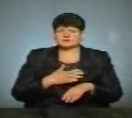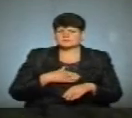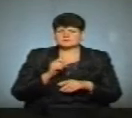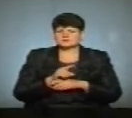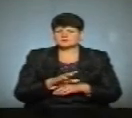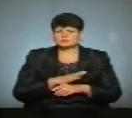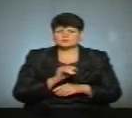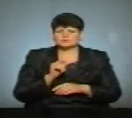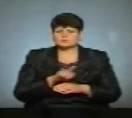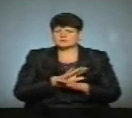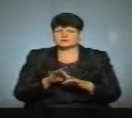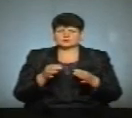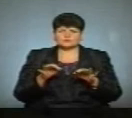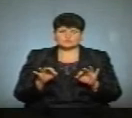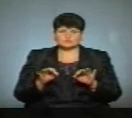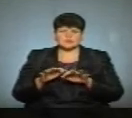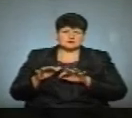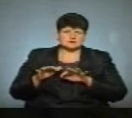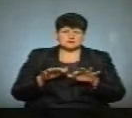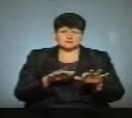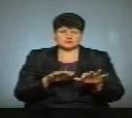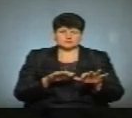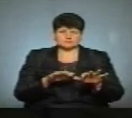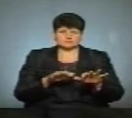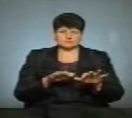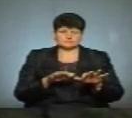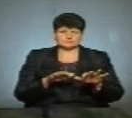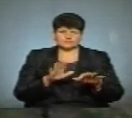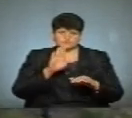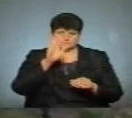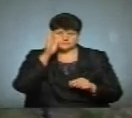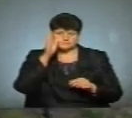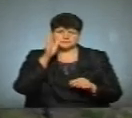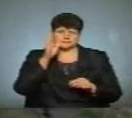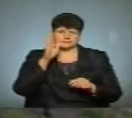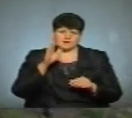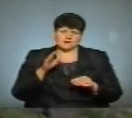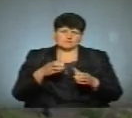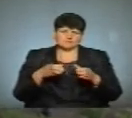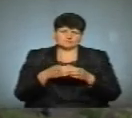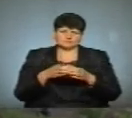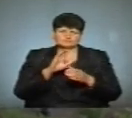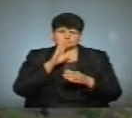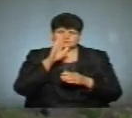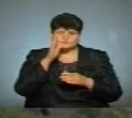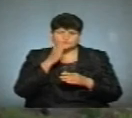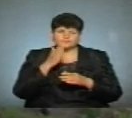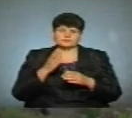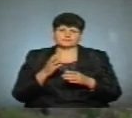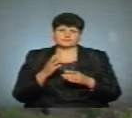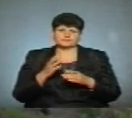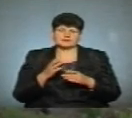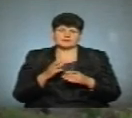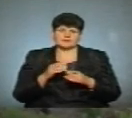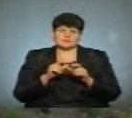тому, щоб не допустити раптового нападу противника або диверсійно-розвідувальних груп противника на командні